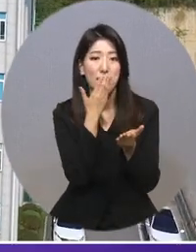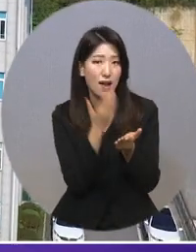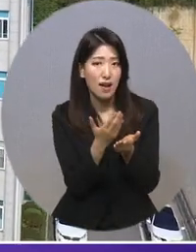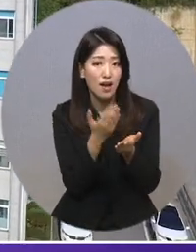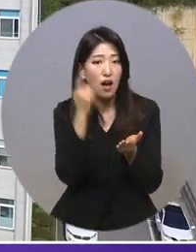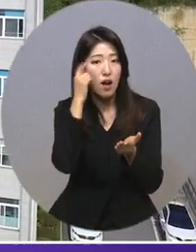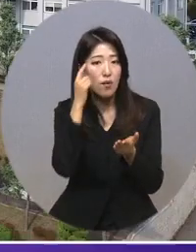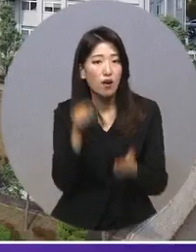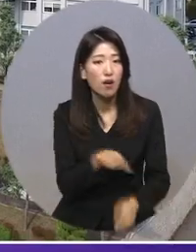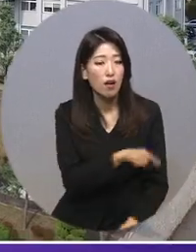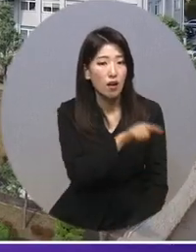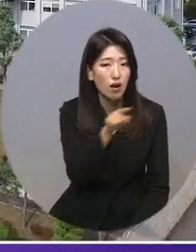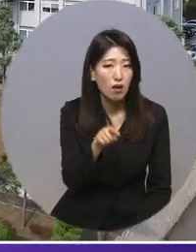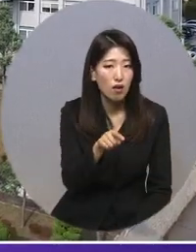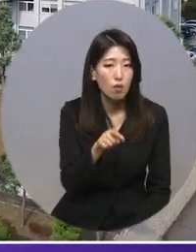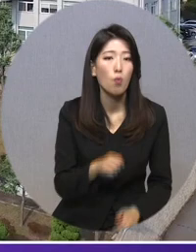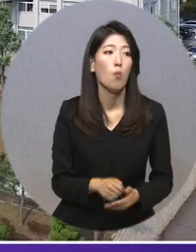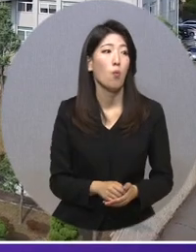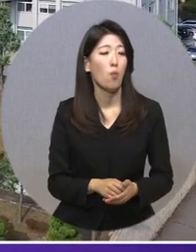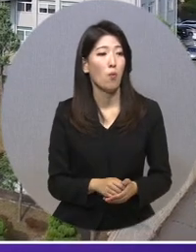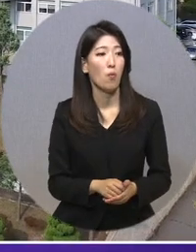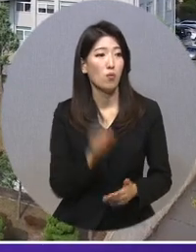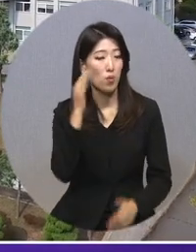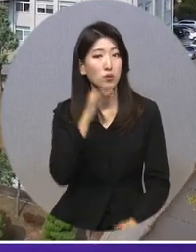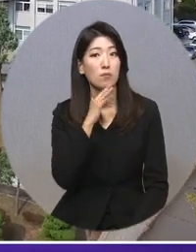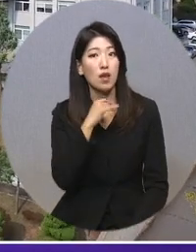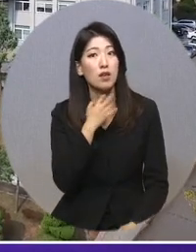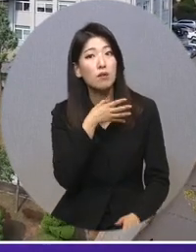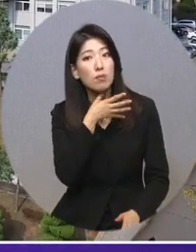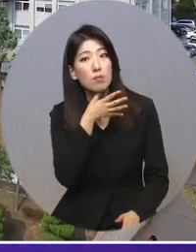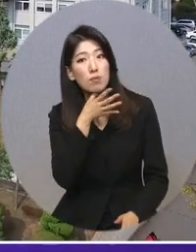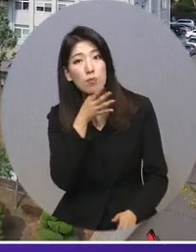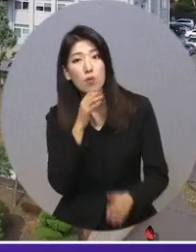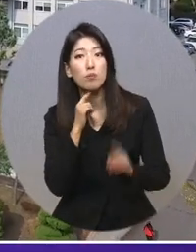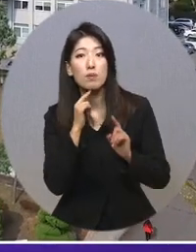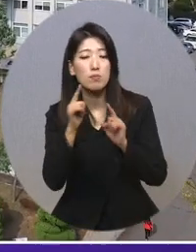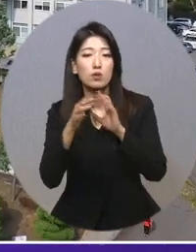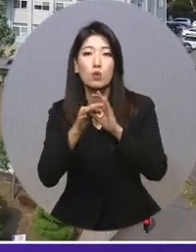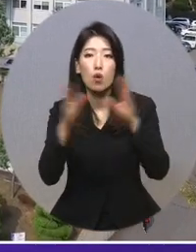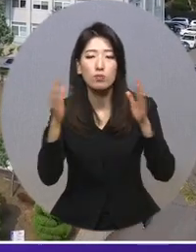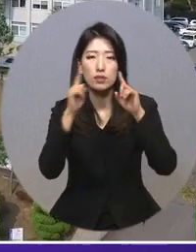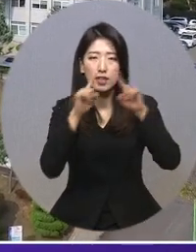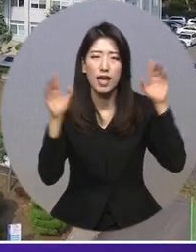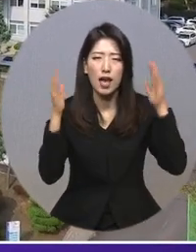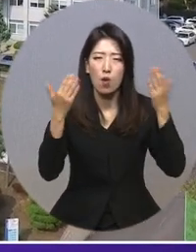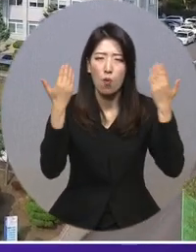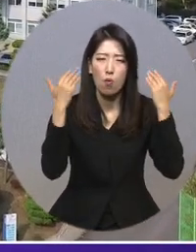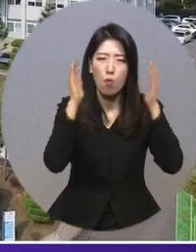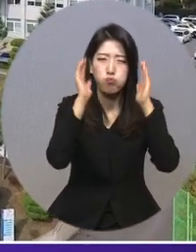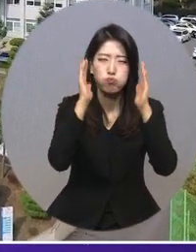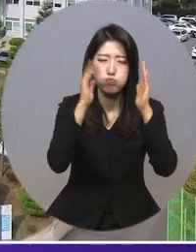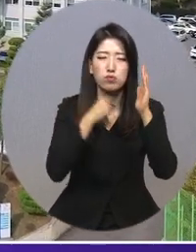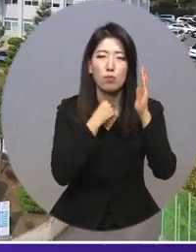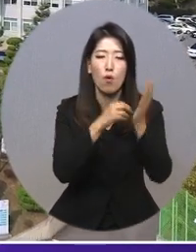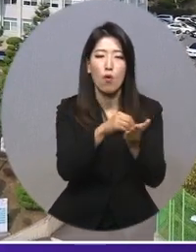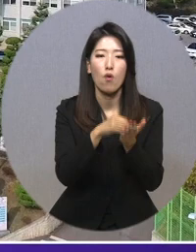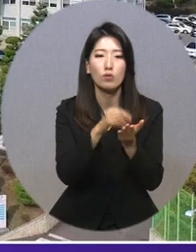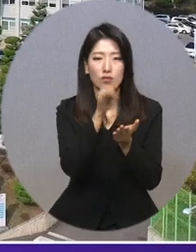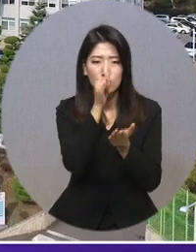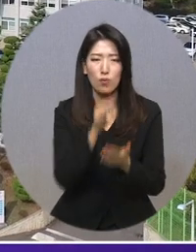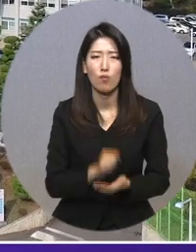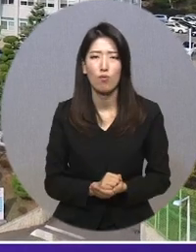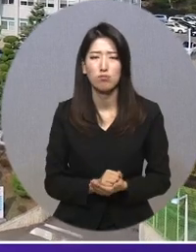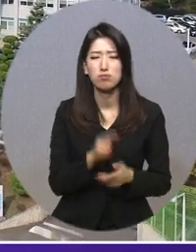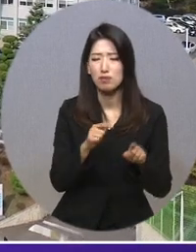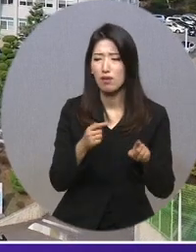하루가 다르게 그 진학률이도 많아지고요. 그러다 보니까 학생들, 한 정년기의 젊은